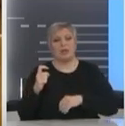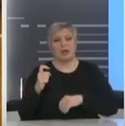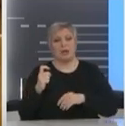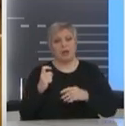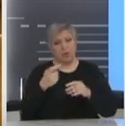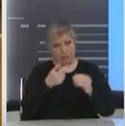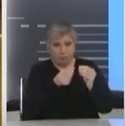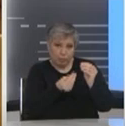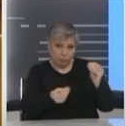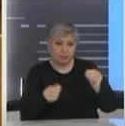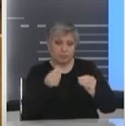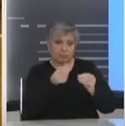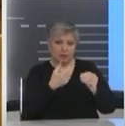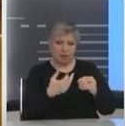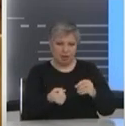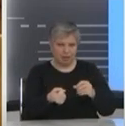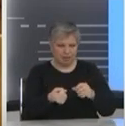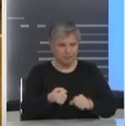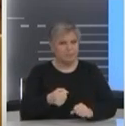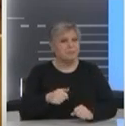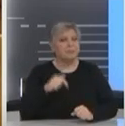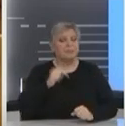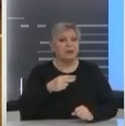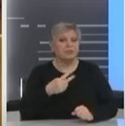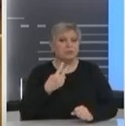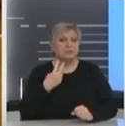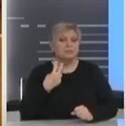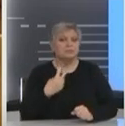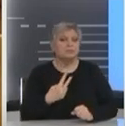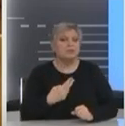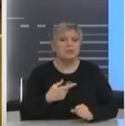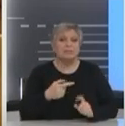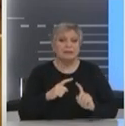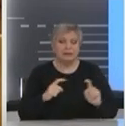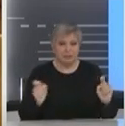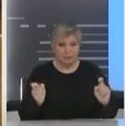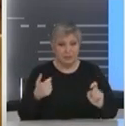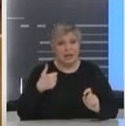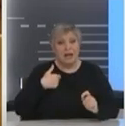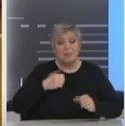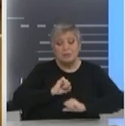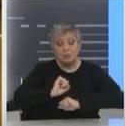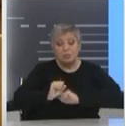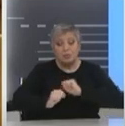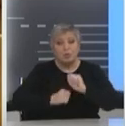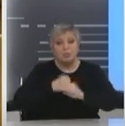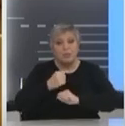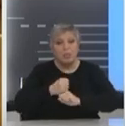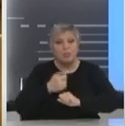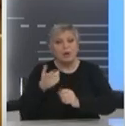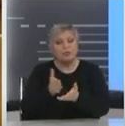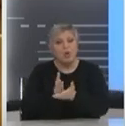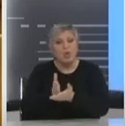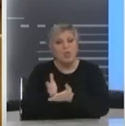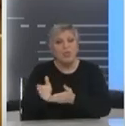Και αυτή η αύξηση συμβαδίζει και με μία προσπάθεια εξορθολογισμού στην διανομή των